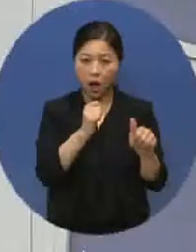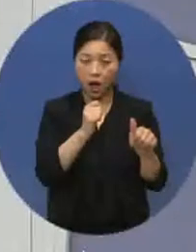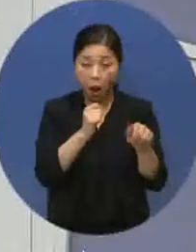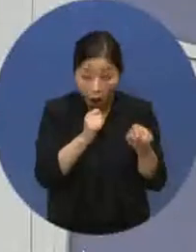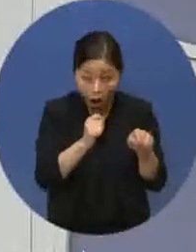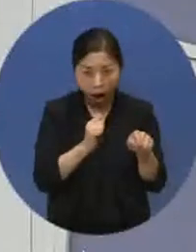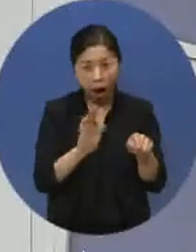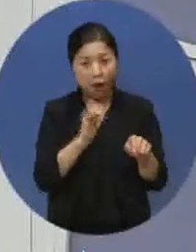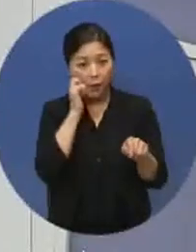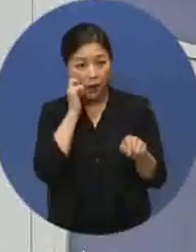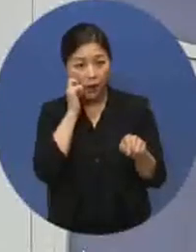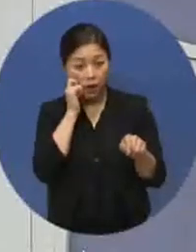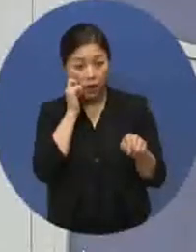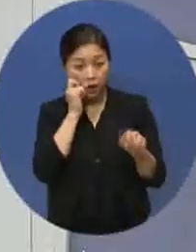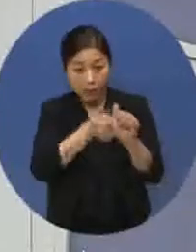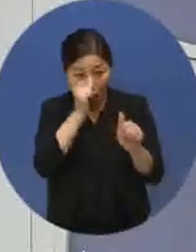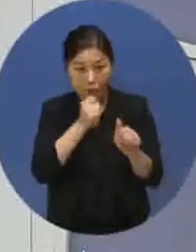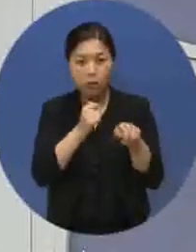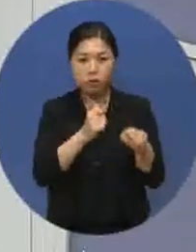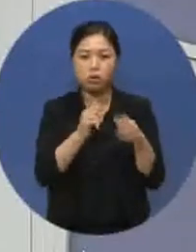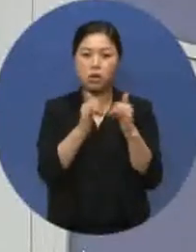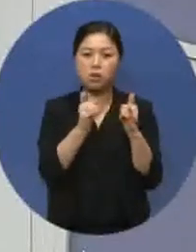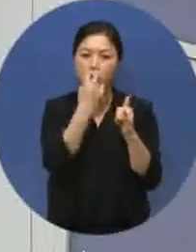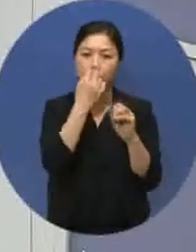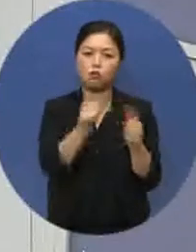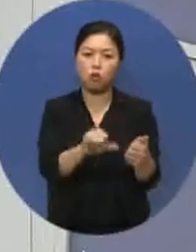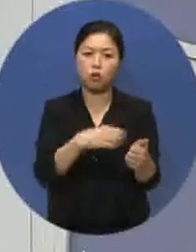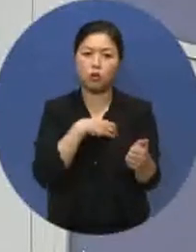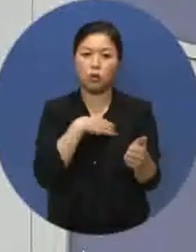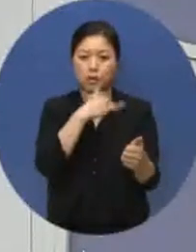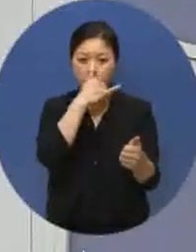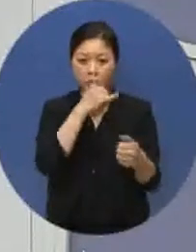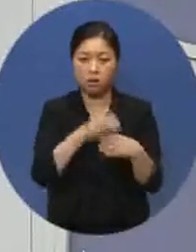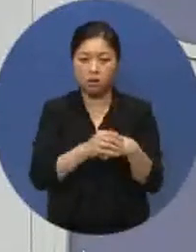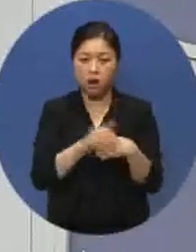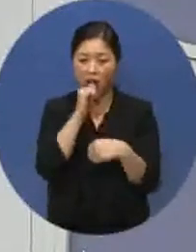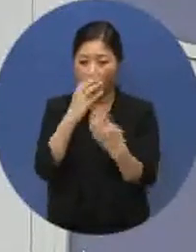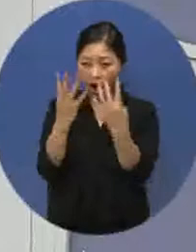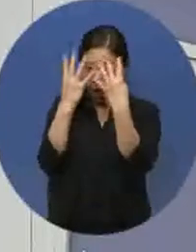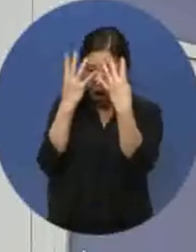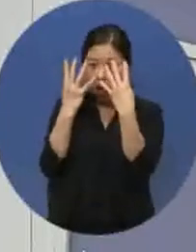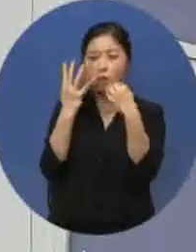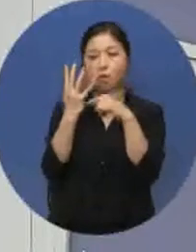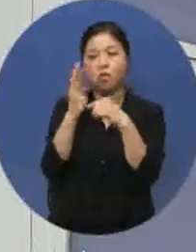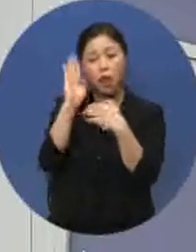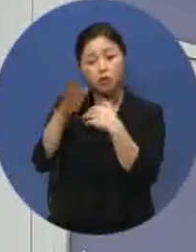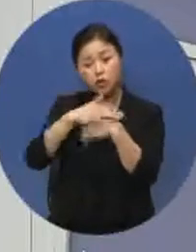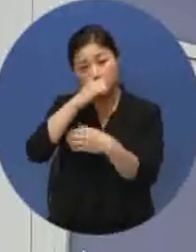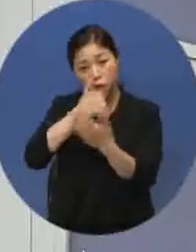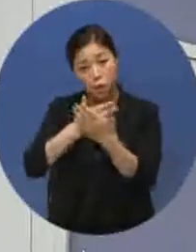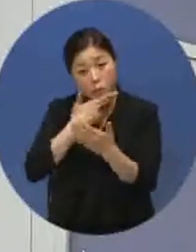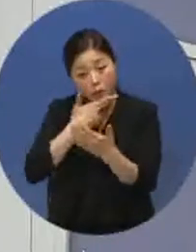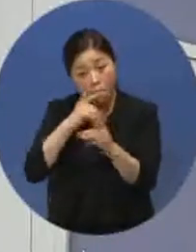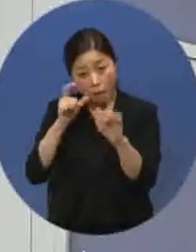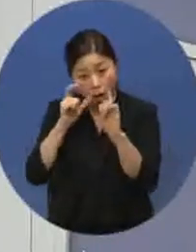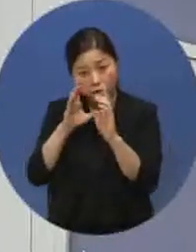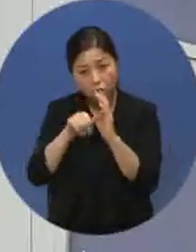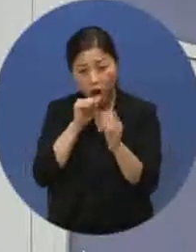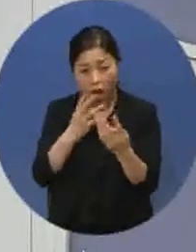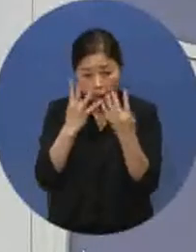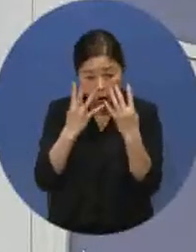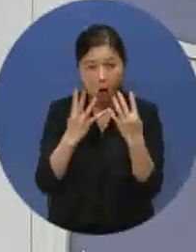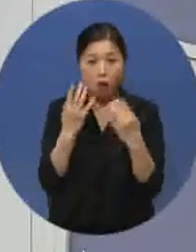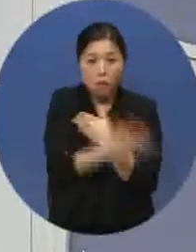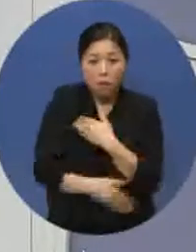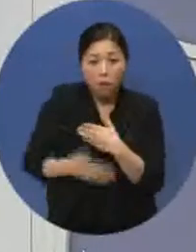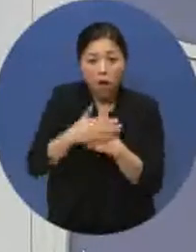받으면 한 사람의 생명이 없어지는 그리고 어떻게 보면 구속돼 버리거나 그러면 나중에 무죄가 나오더라도 구속돼 버리면 이 사람은